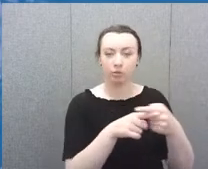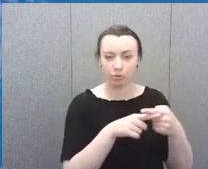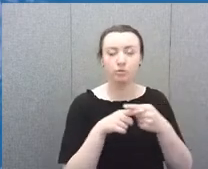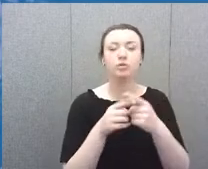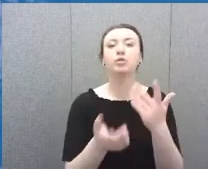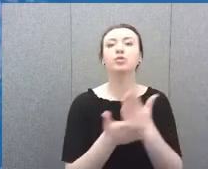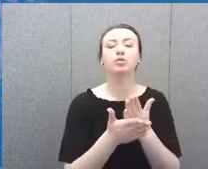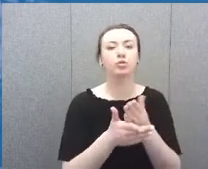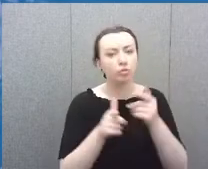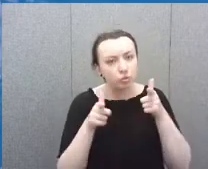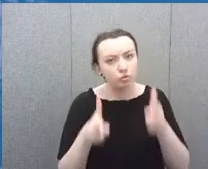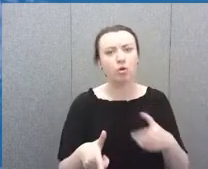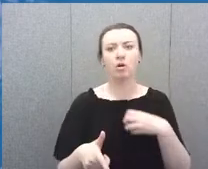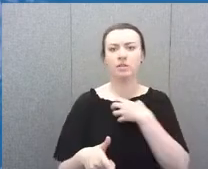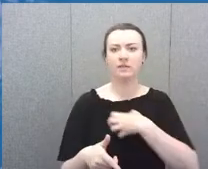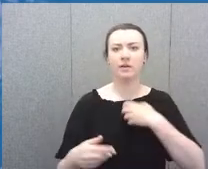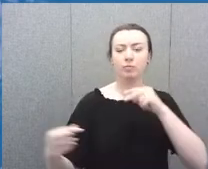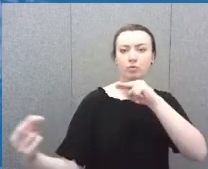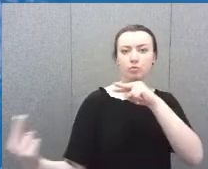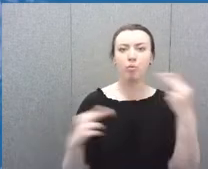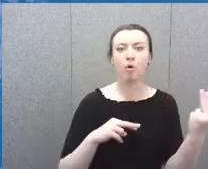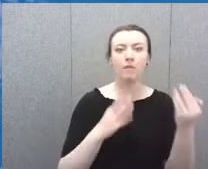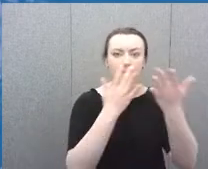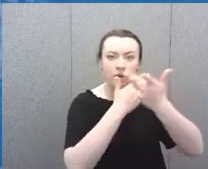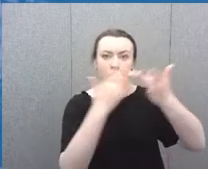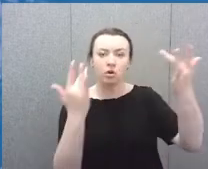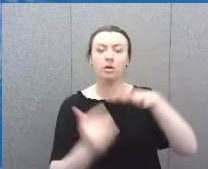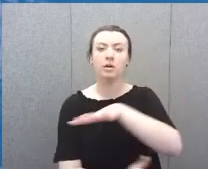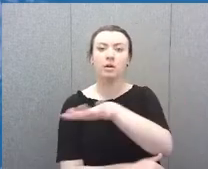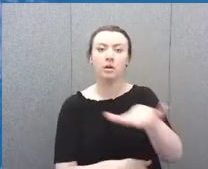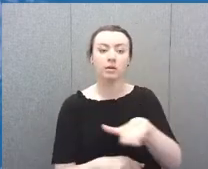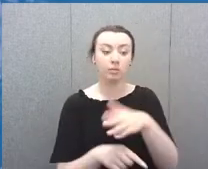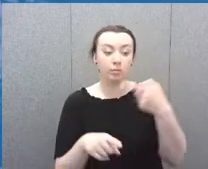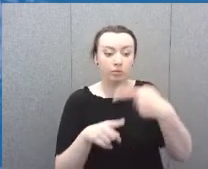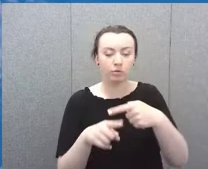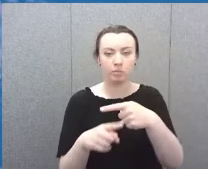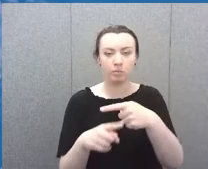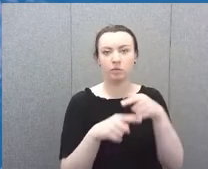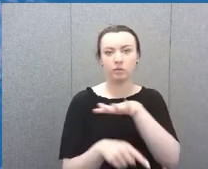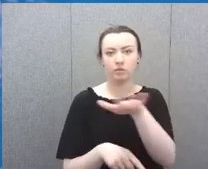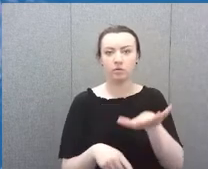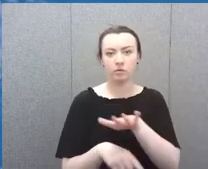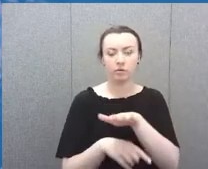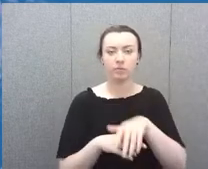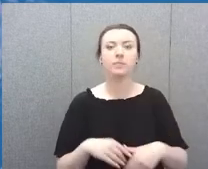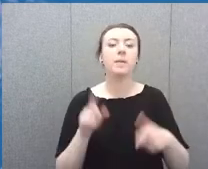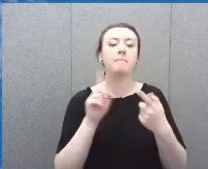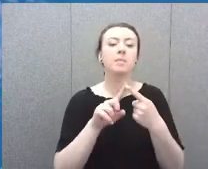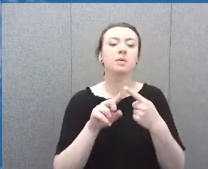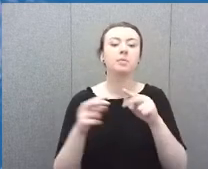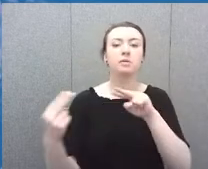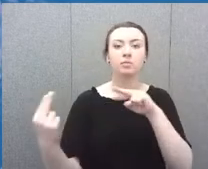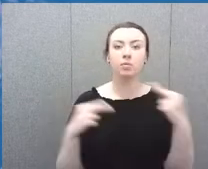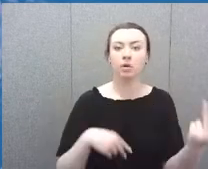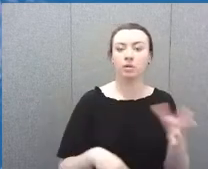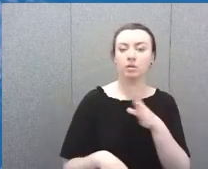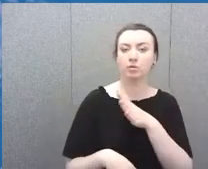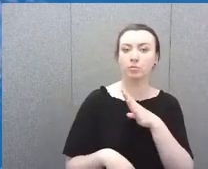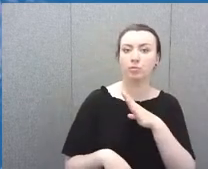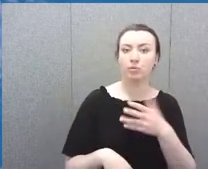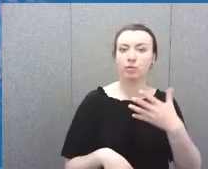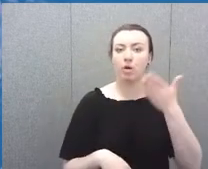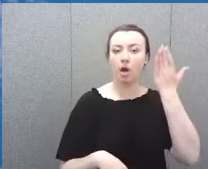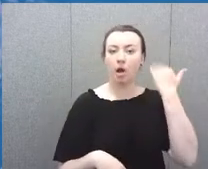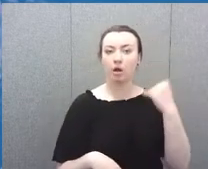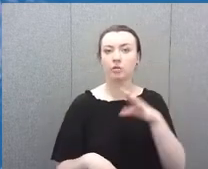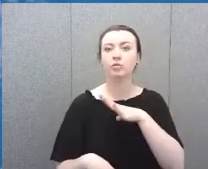множество различий и разнообразия в Беларуси. Во-первых, это был социальный контракт,